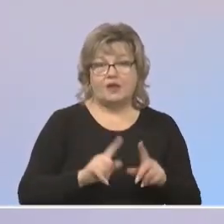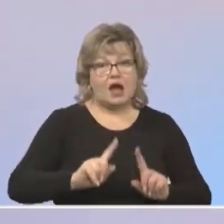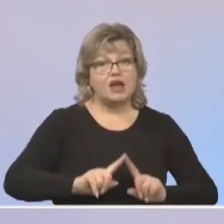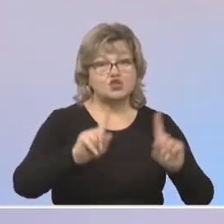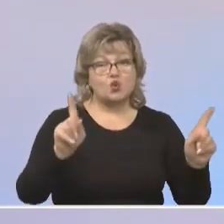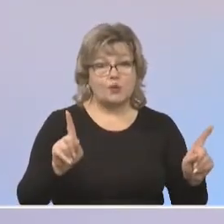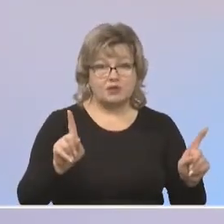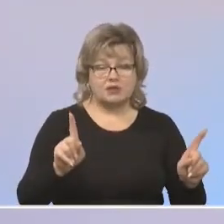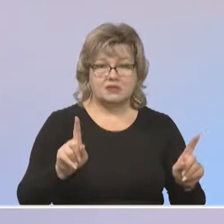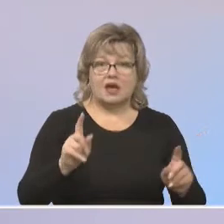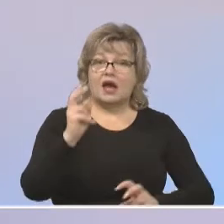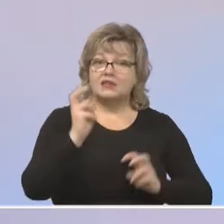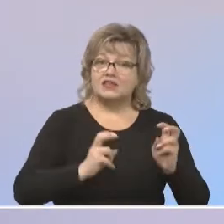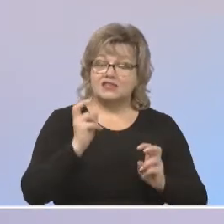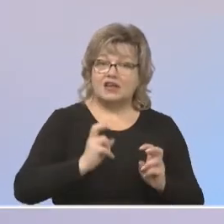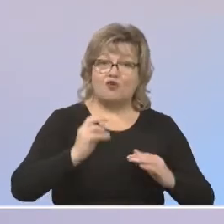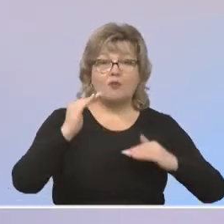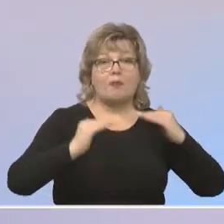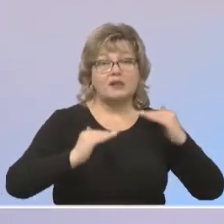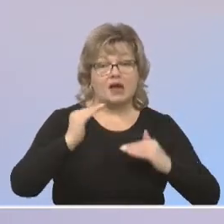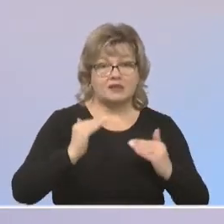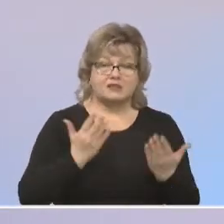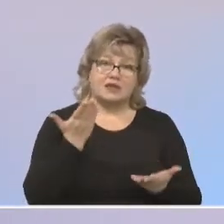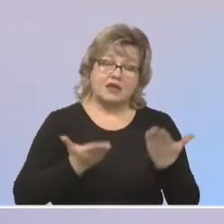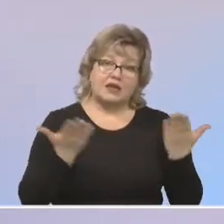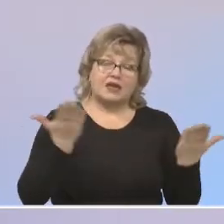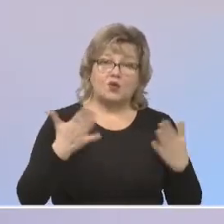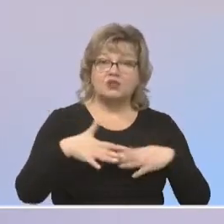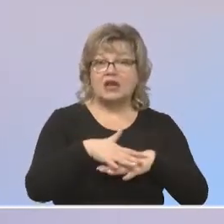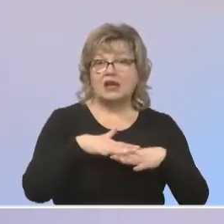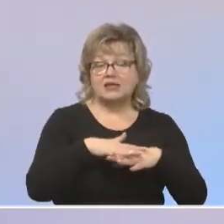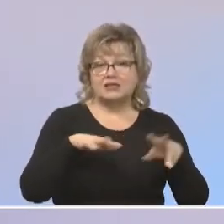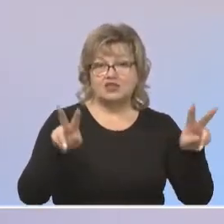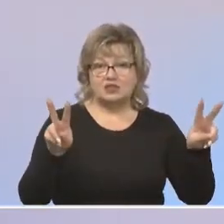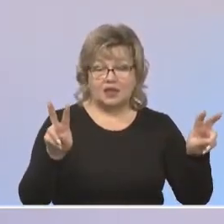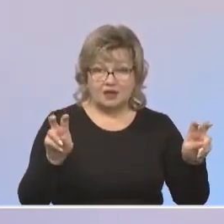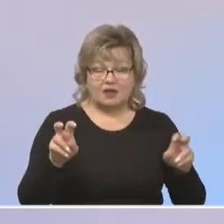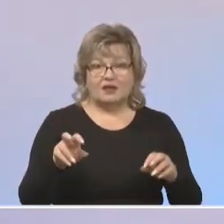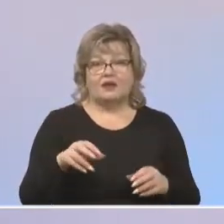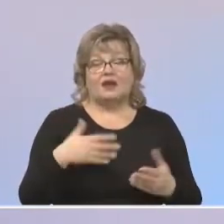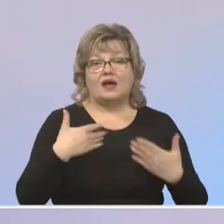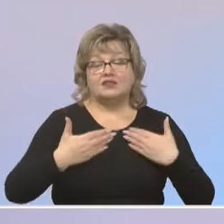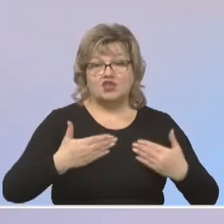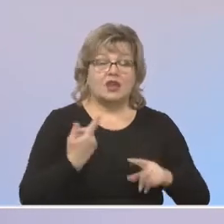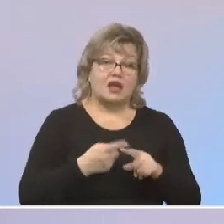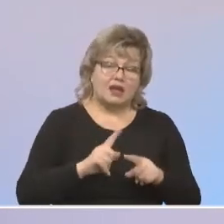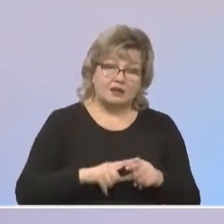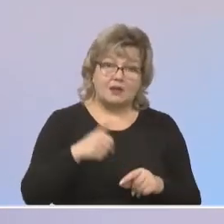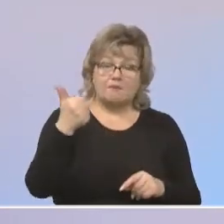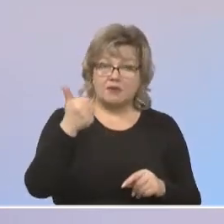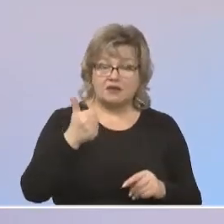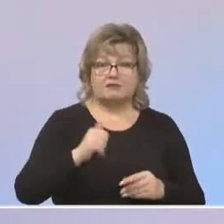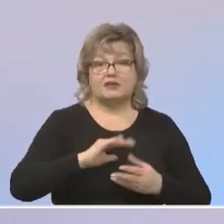особенность отраслевого баланса или какой-то рыночной конъюнктуры, но я полагаю, что в первую очередь это